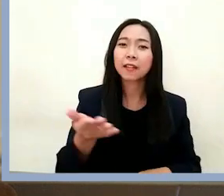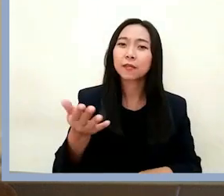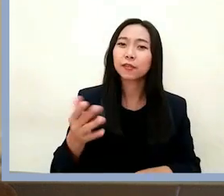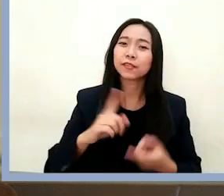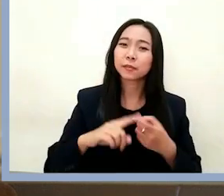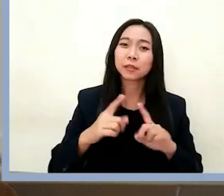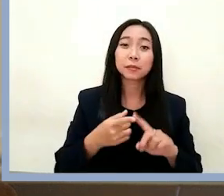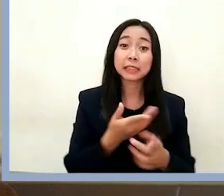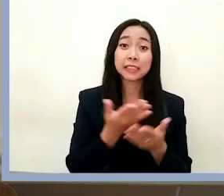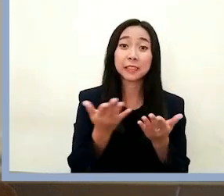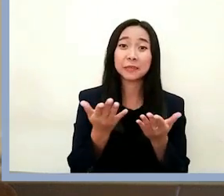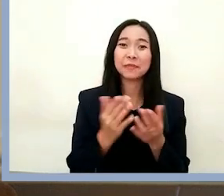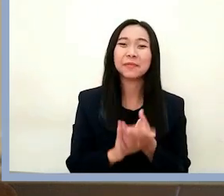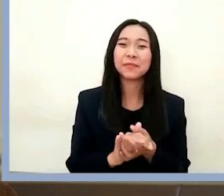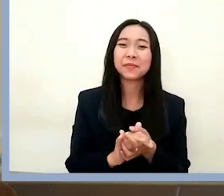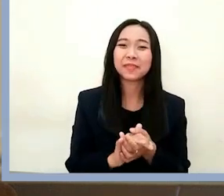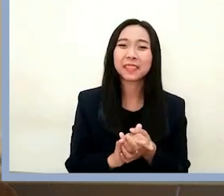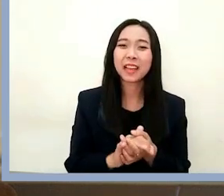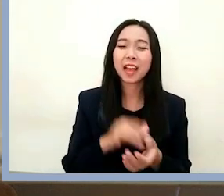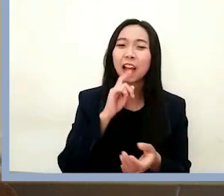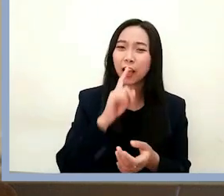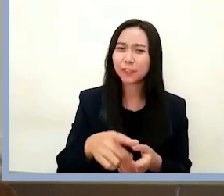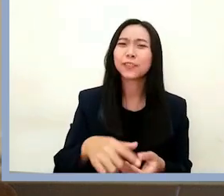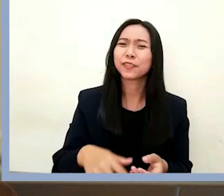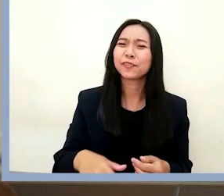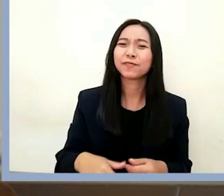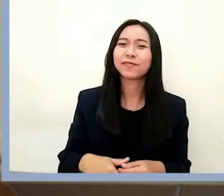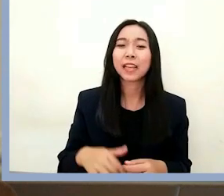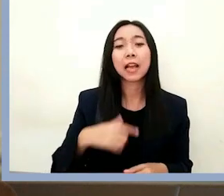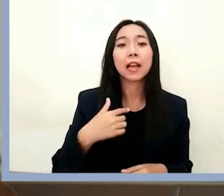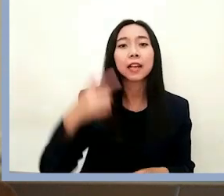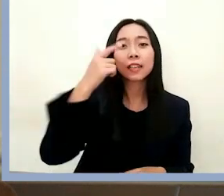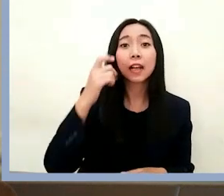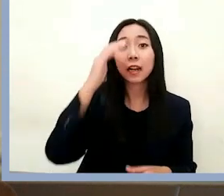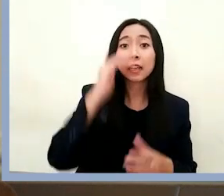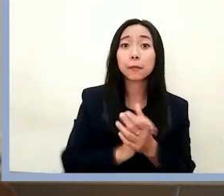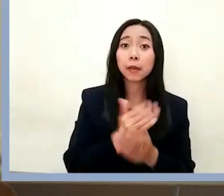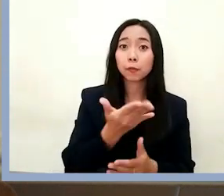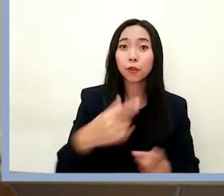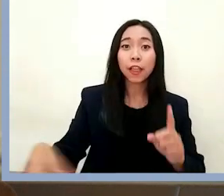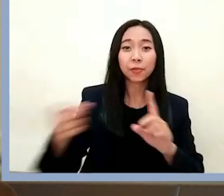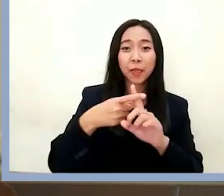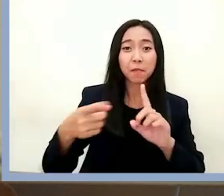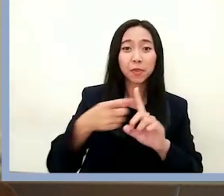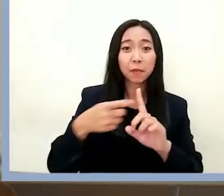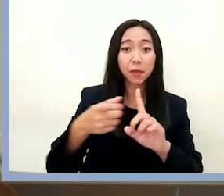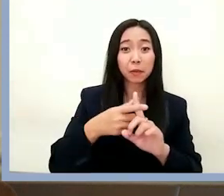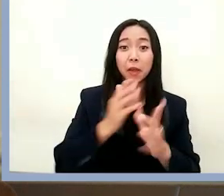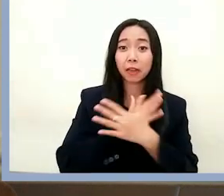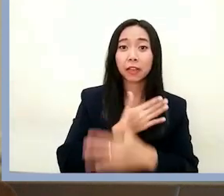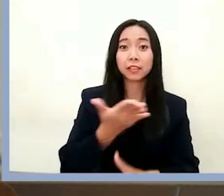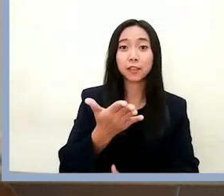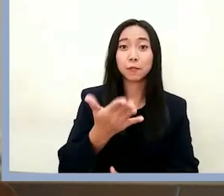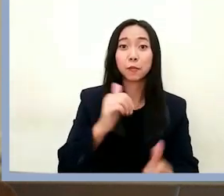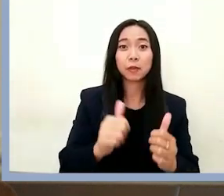saudara-saudara dan memang patutlah demikian karena imanmu makin bertambah dan kasihmu Seorang akan